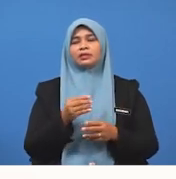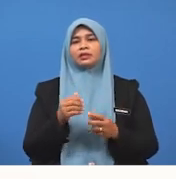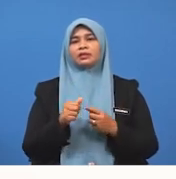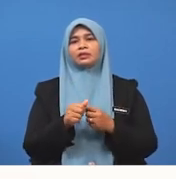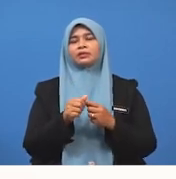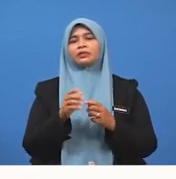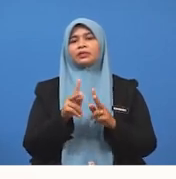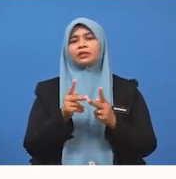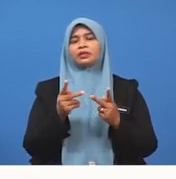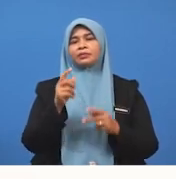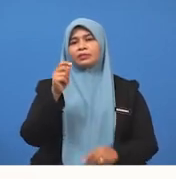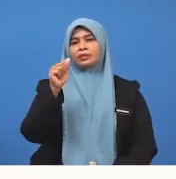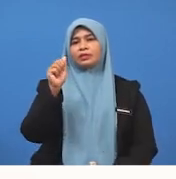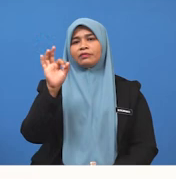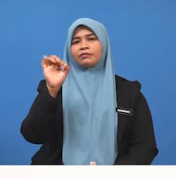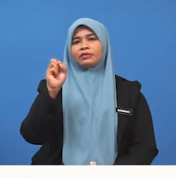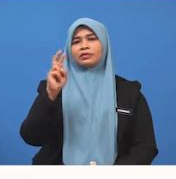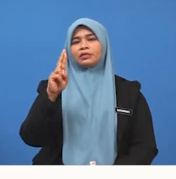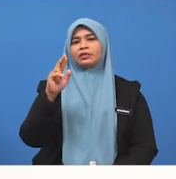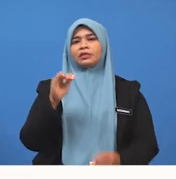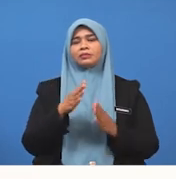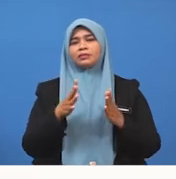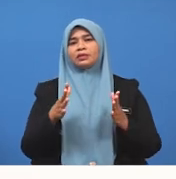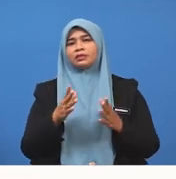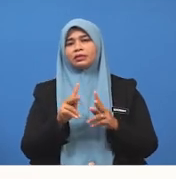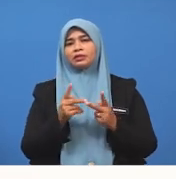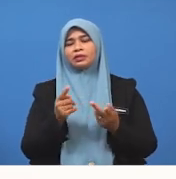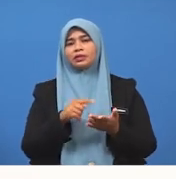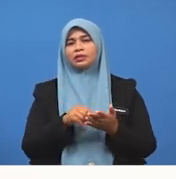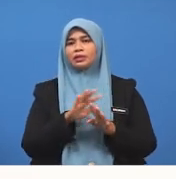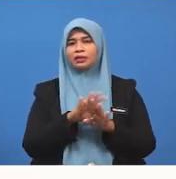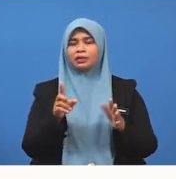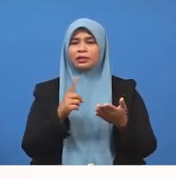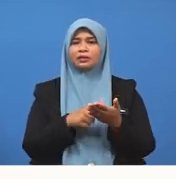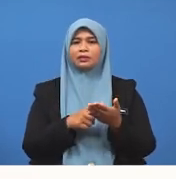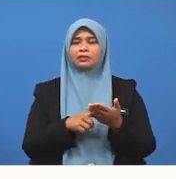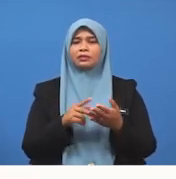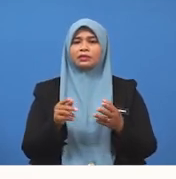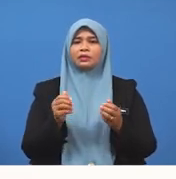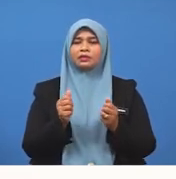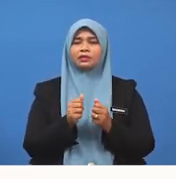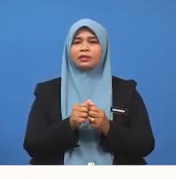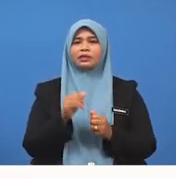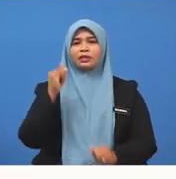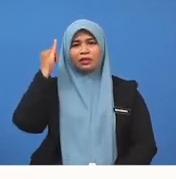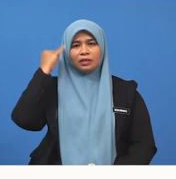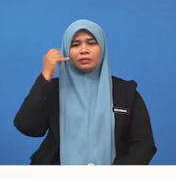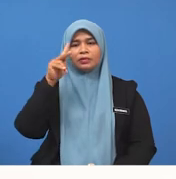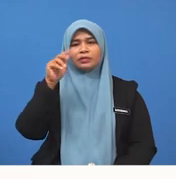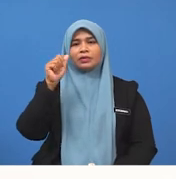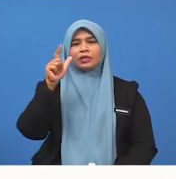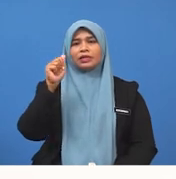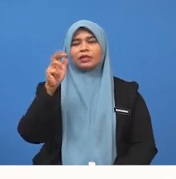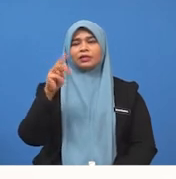kitab tafsir mu'tabar kitab ini tidak membincangkan soal Ilmu kalam ilmu